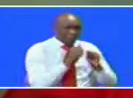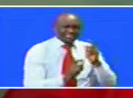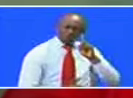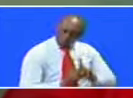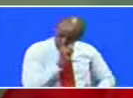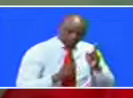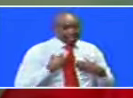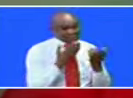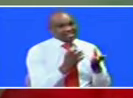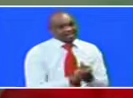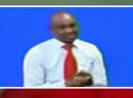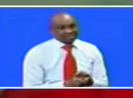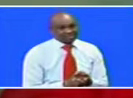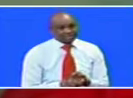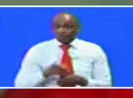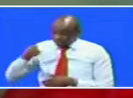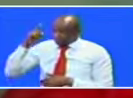Ndiyo. Yeah.